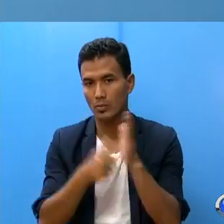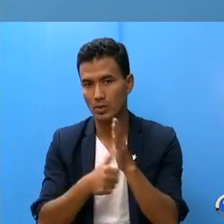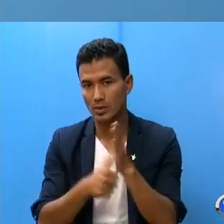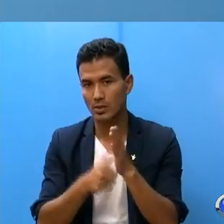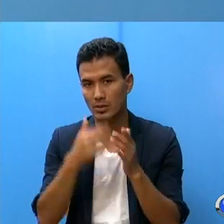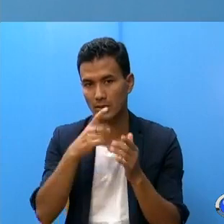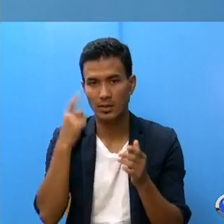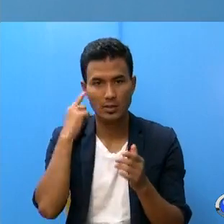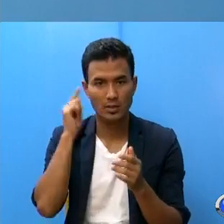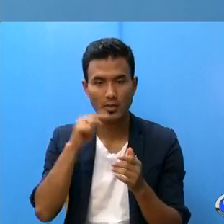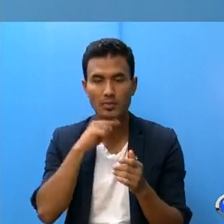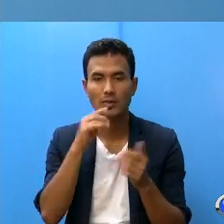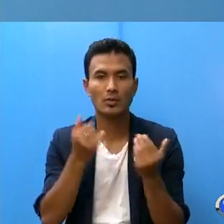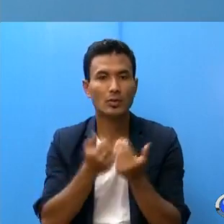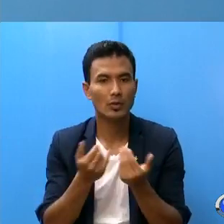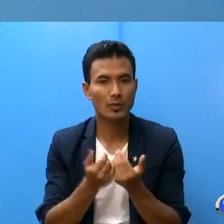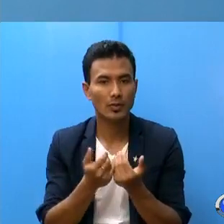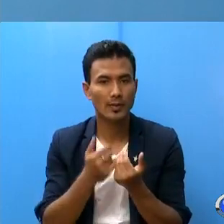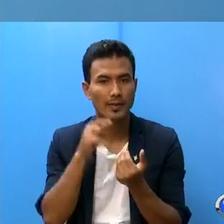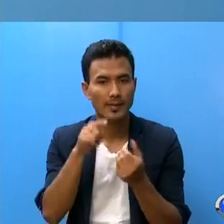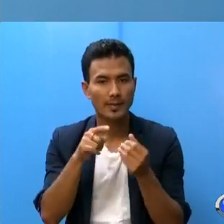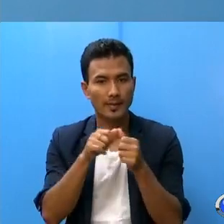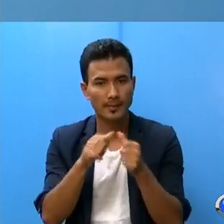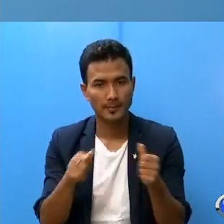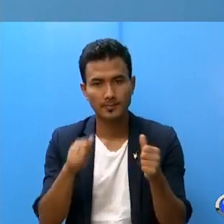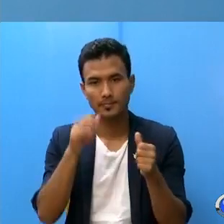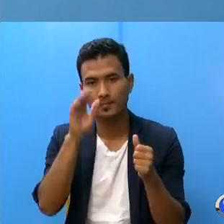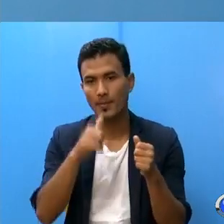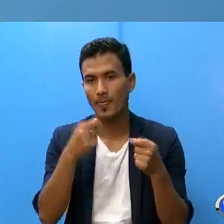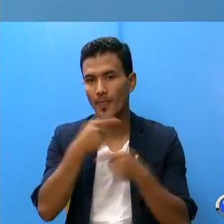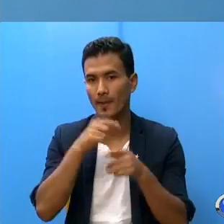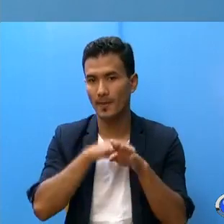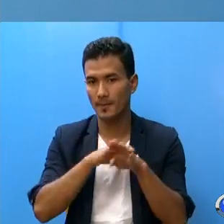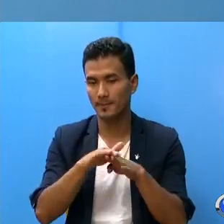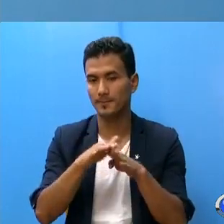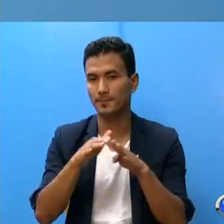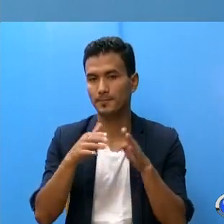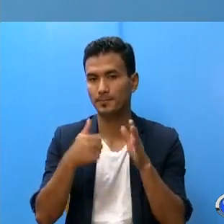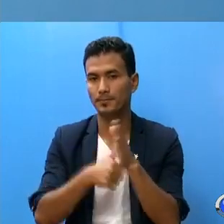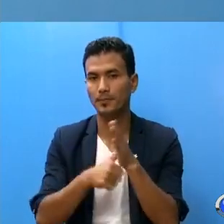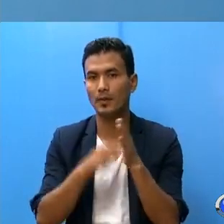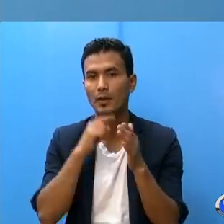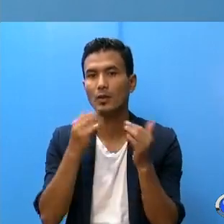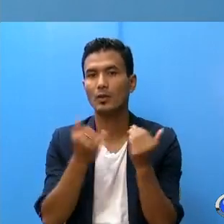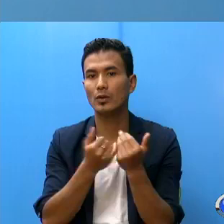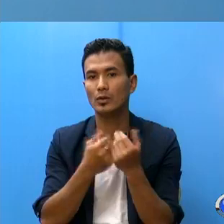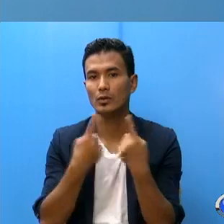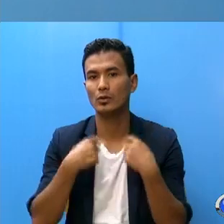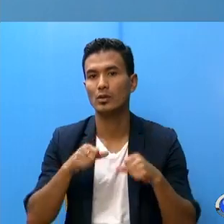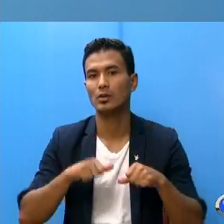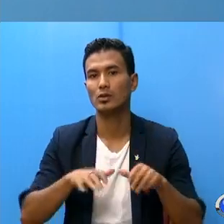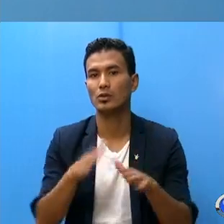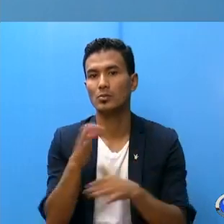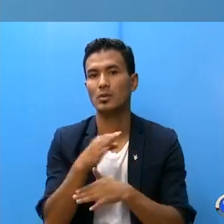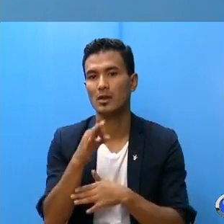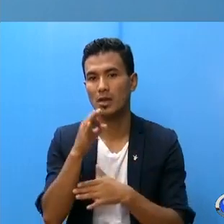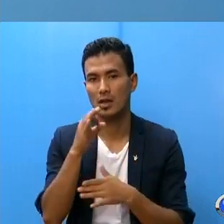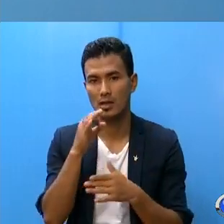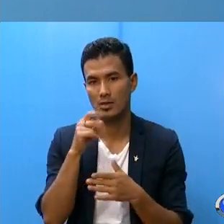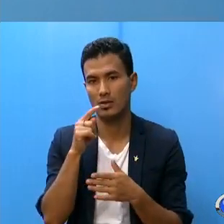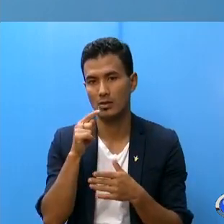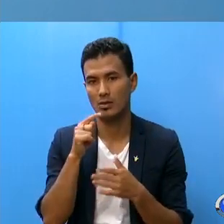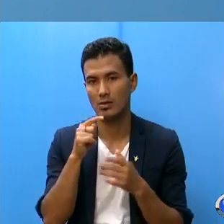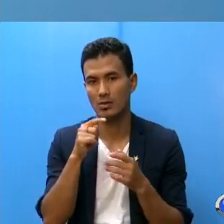करने दिन हुना रत्यस्की सिमले आये का नमनाहरू परच्यान नगरी दिन हुना स्वास्थ्य तता जन्संख्य